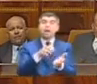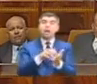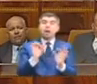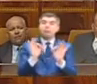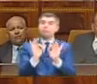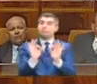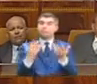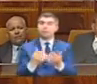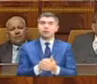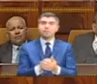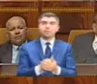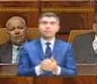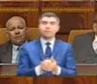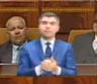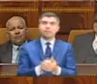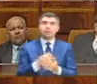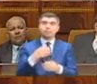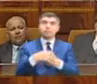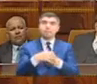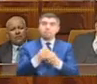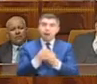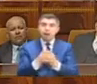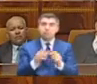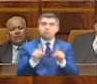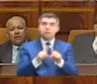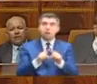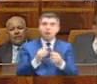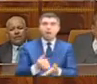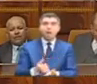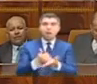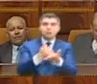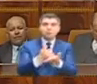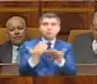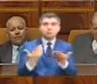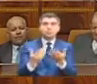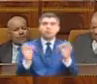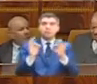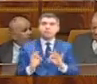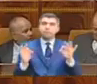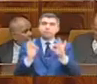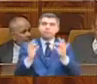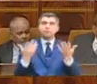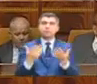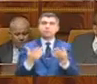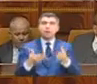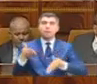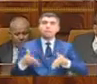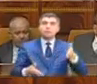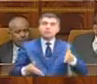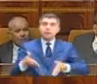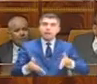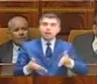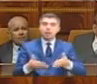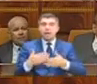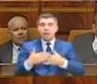بركان هو يندرج في استراتيجيات الكبرى للبلاد ولكن أضحى معزولا. الطرق التي تربط